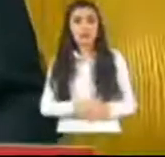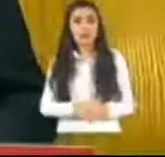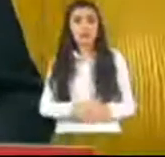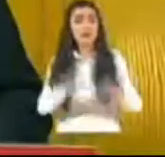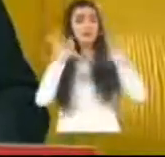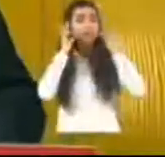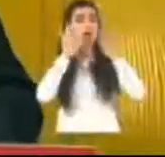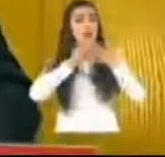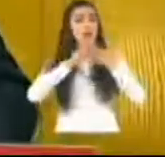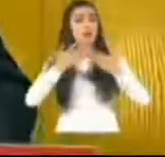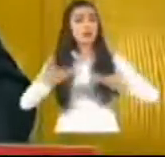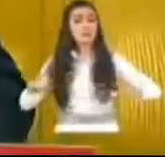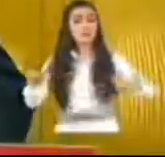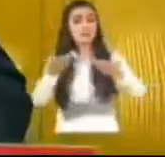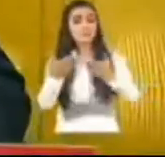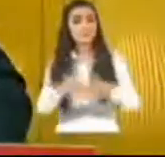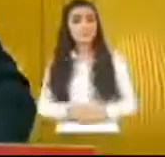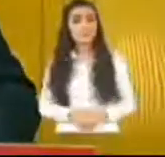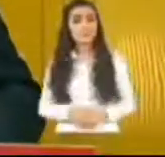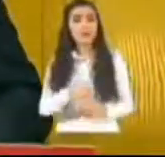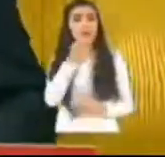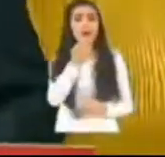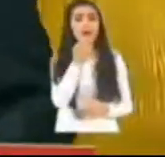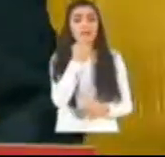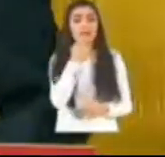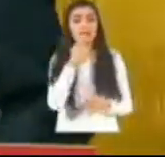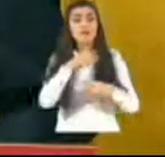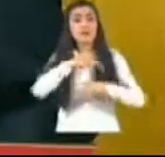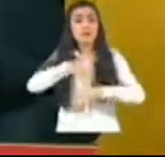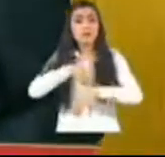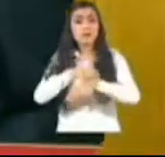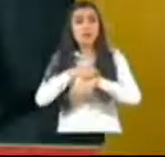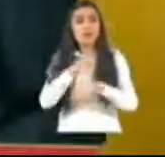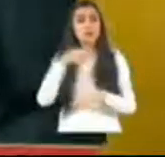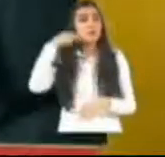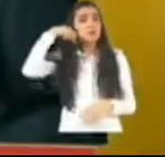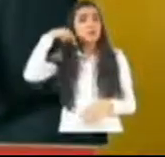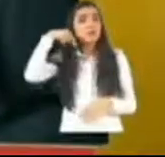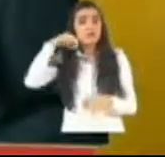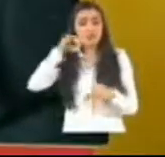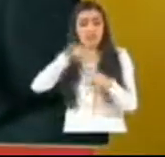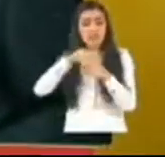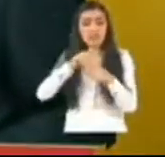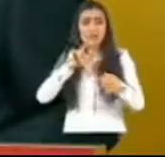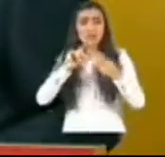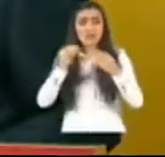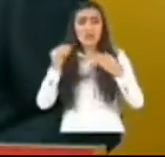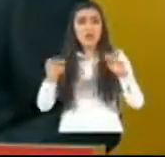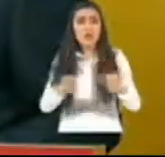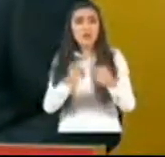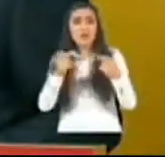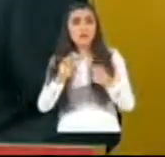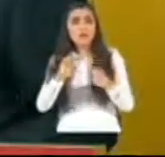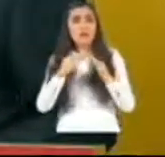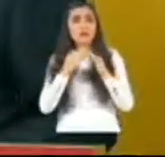Değerli arkadaşlarım, 6 yıldır süren Suriye iç savaşı komşu coğrafyaları baştan ayağa